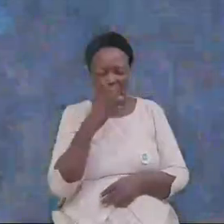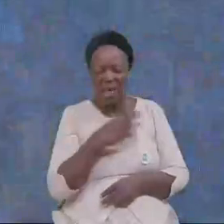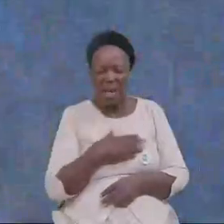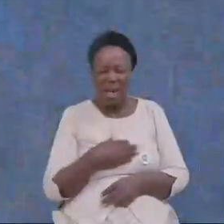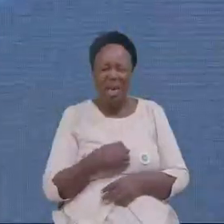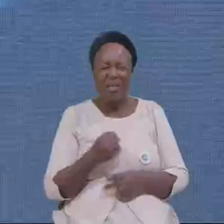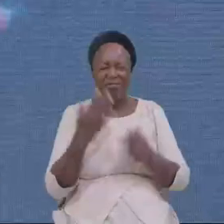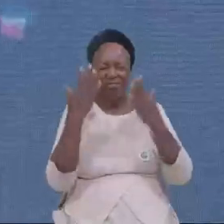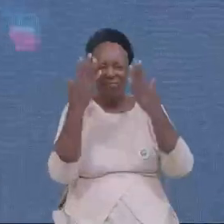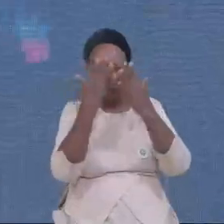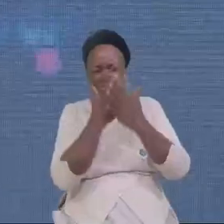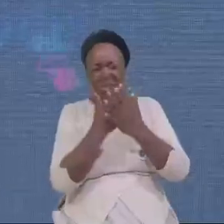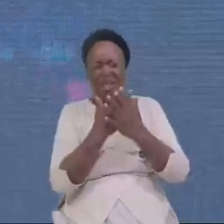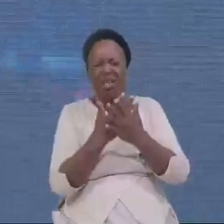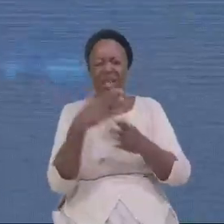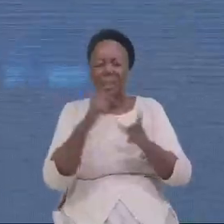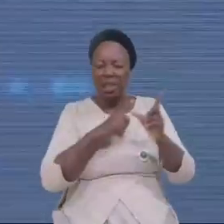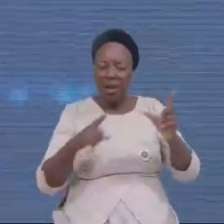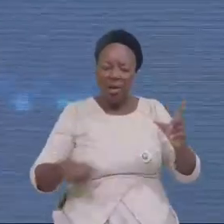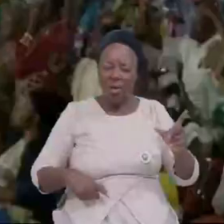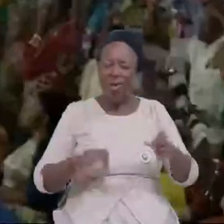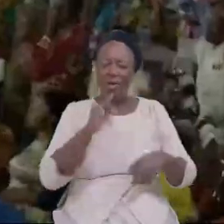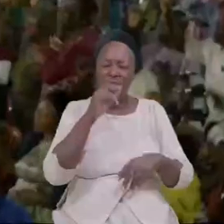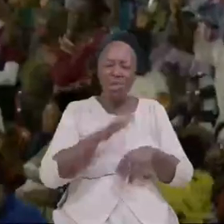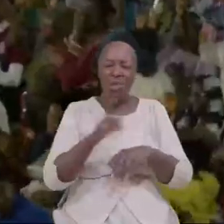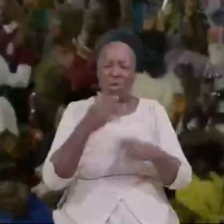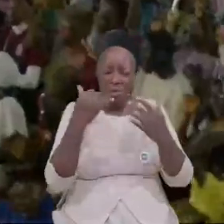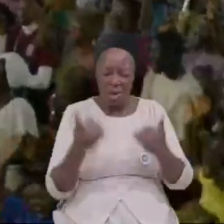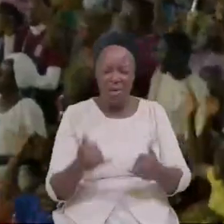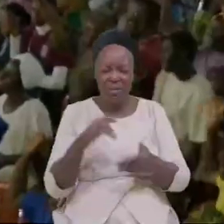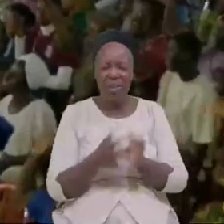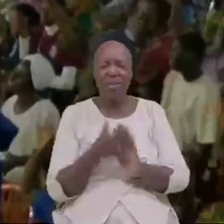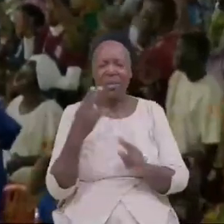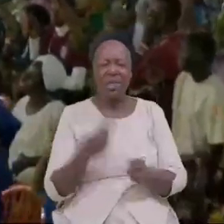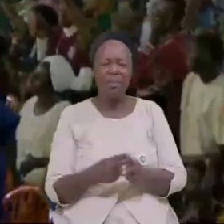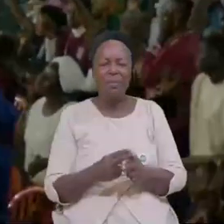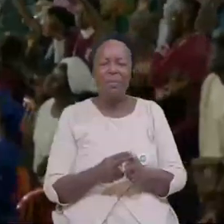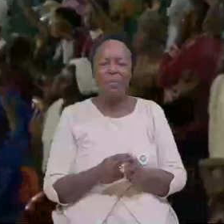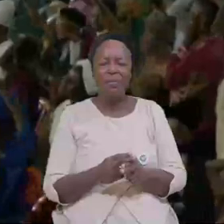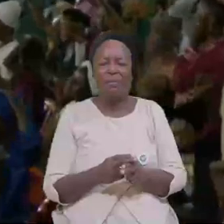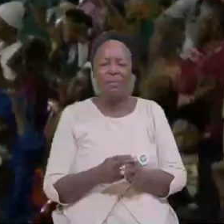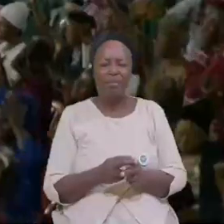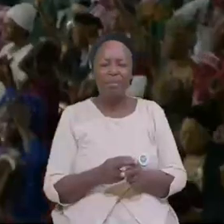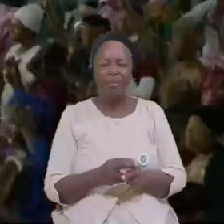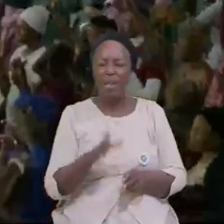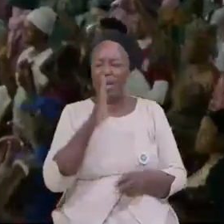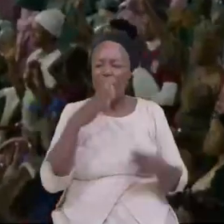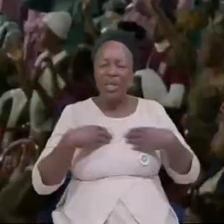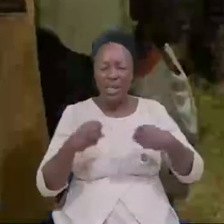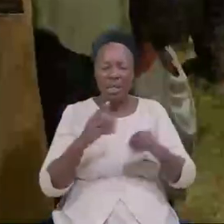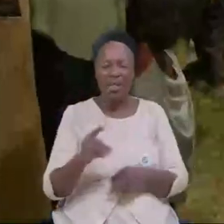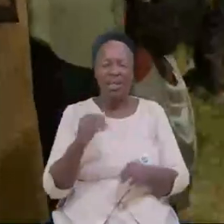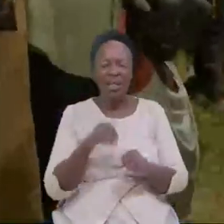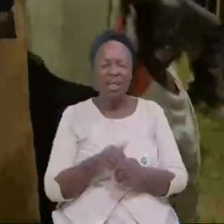yeux affaiblis, la vue affaiblie, le cerveau touche maintenant. Soyez guéri au nom